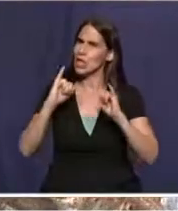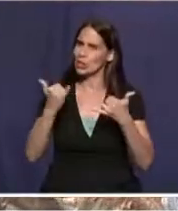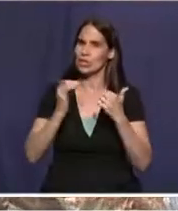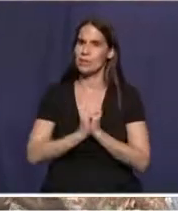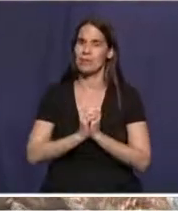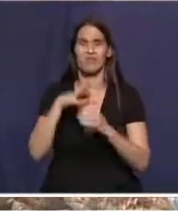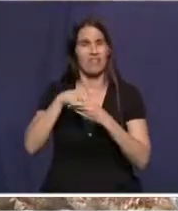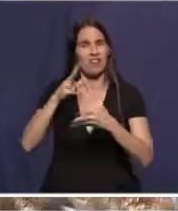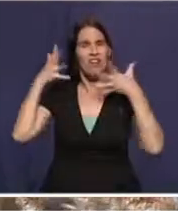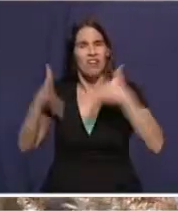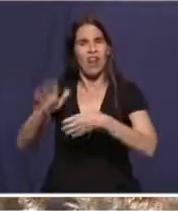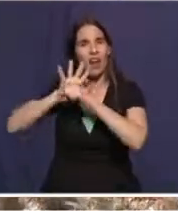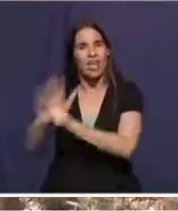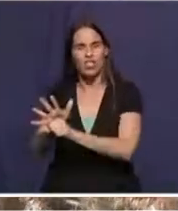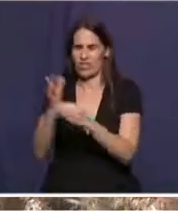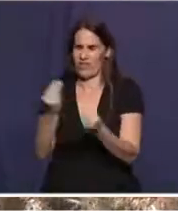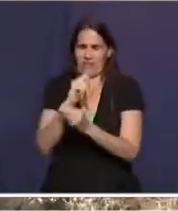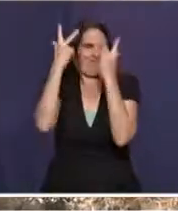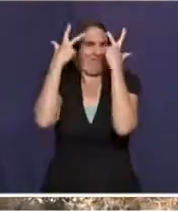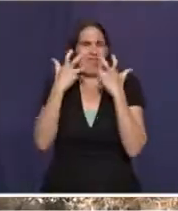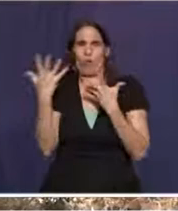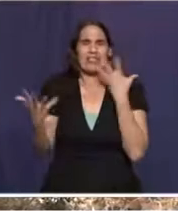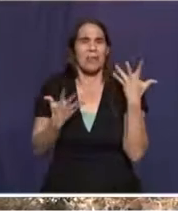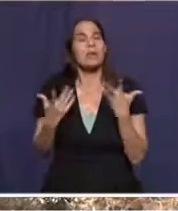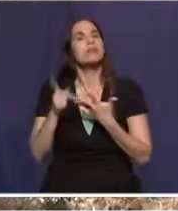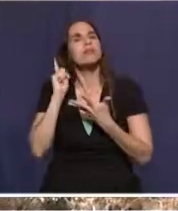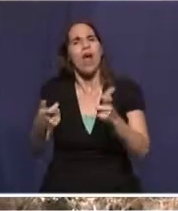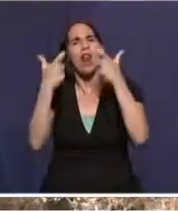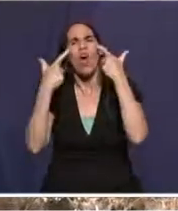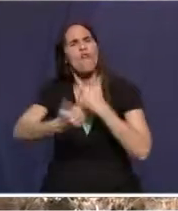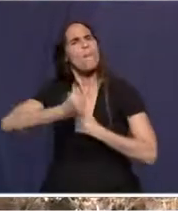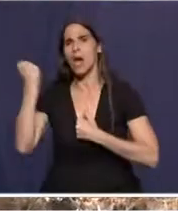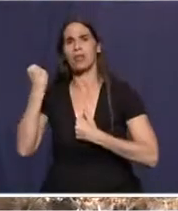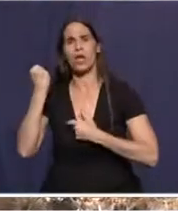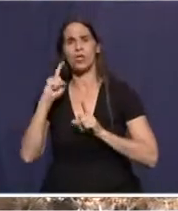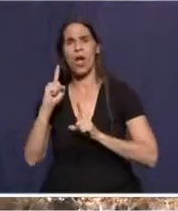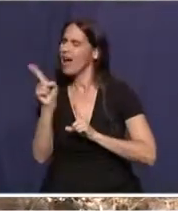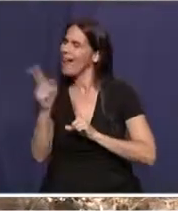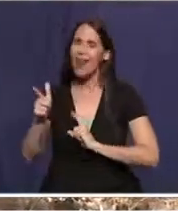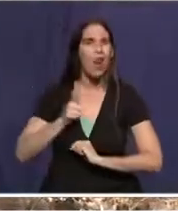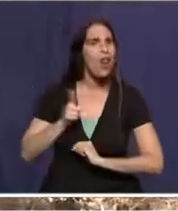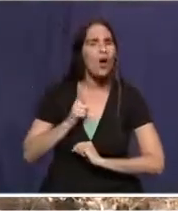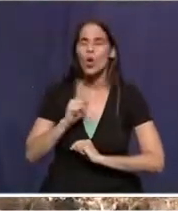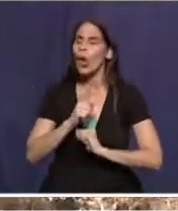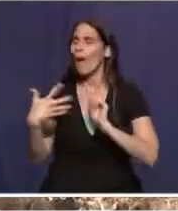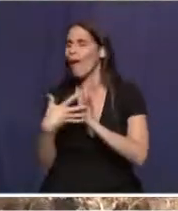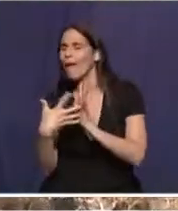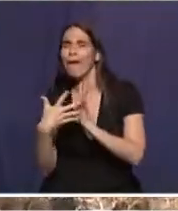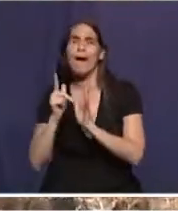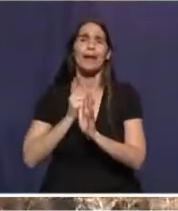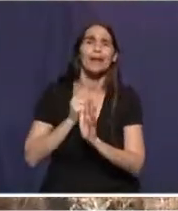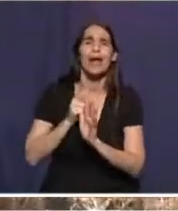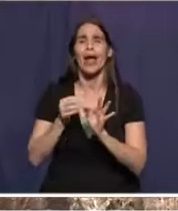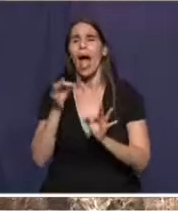כולל לינץ', דברים שלא היית מצפה. צריך לאכוף ביד קשה, לא לחכות, לא עם החקירות, לא עם